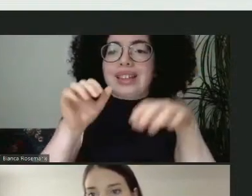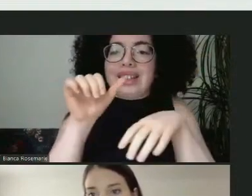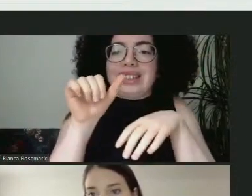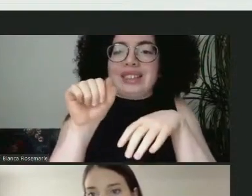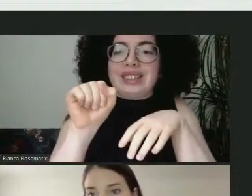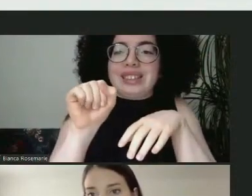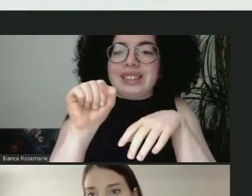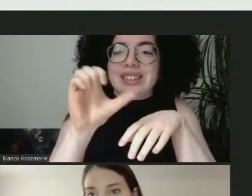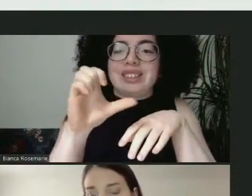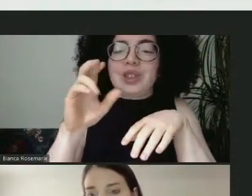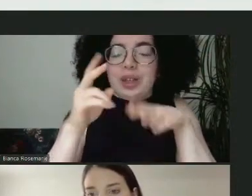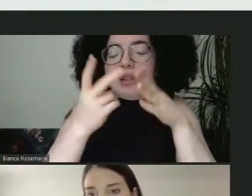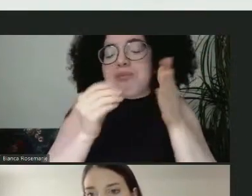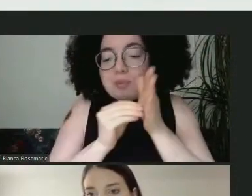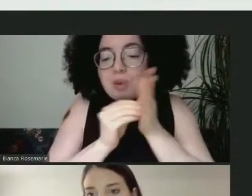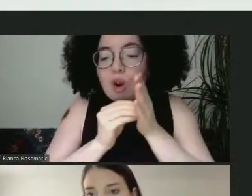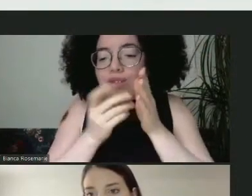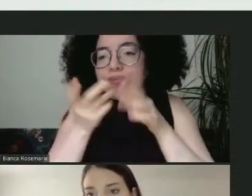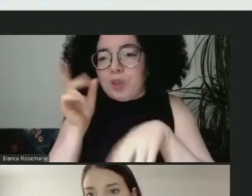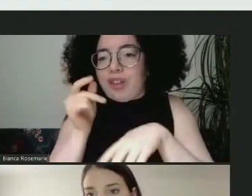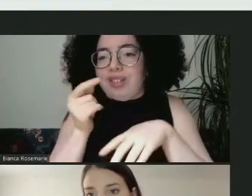Bei den Stories, dass man das dazu gibt.